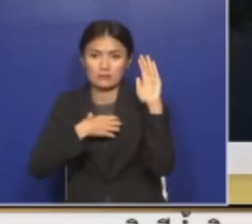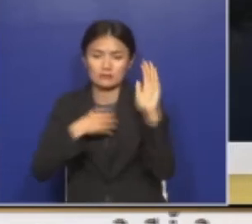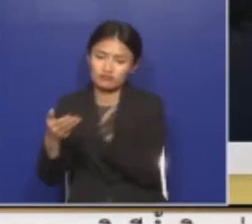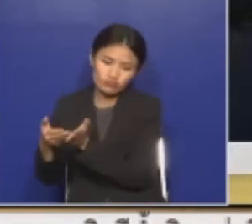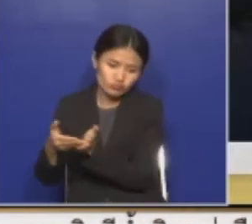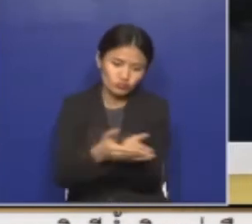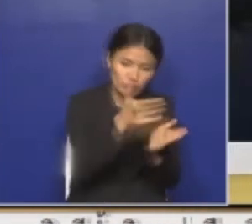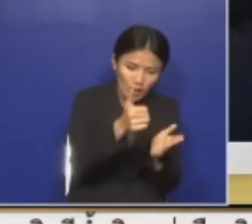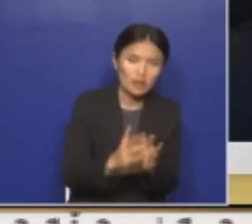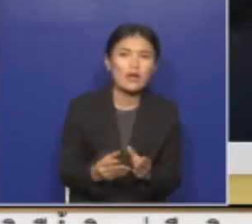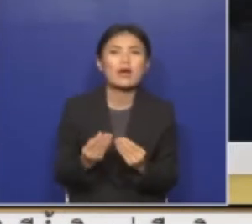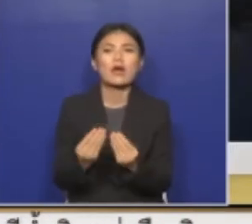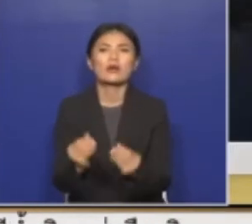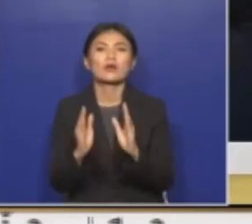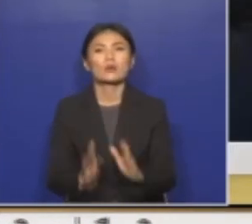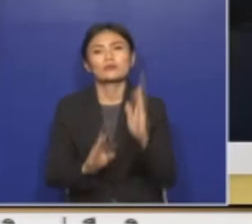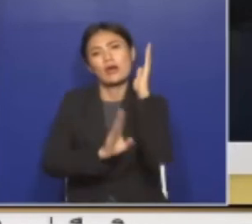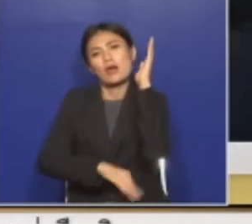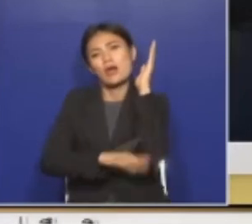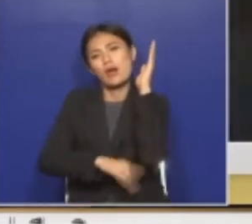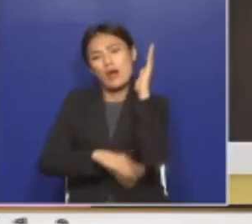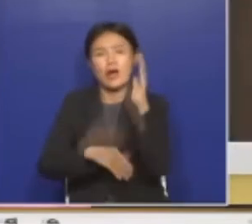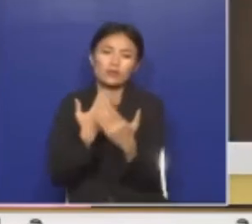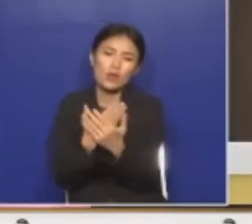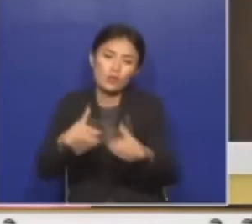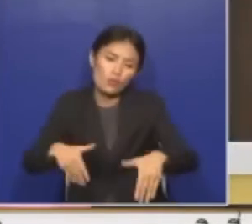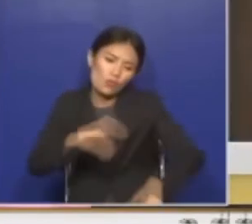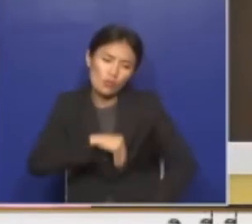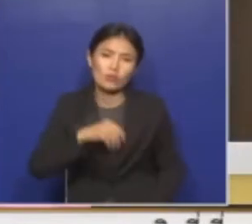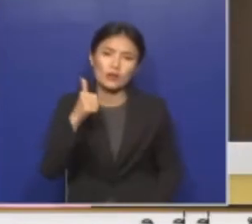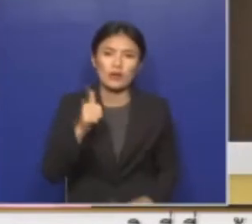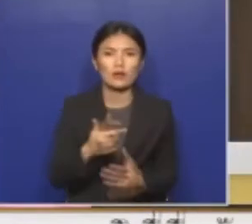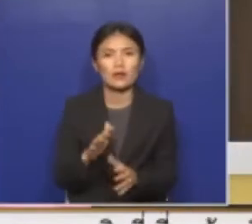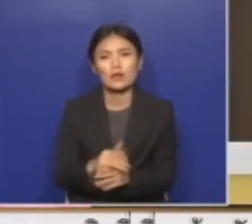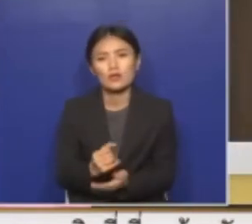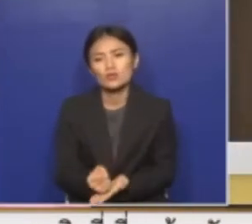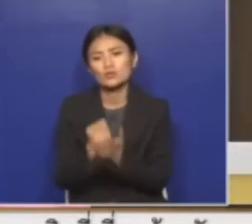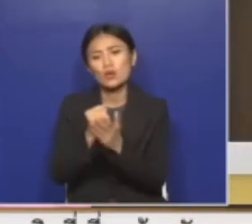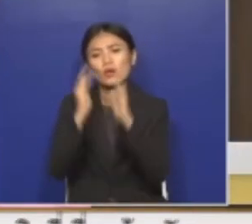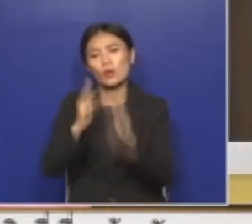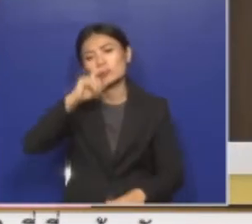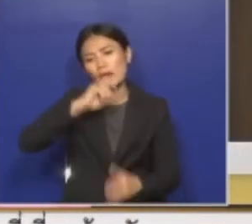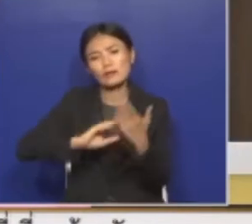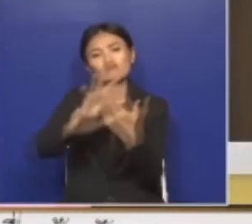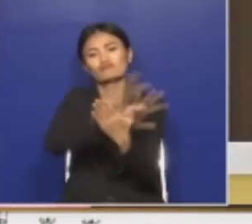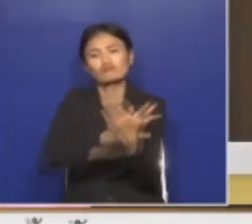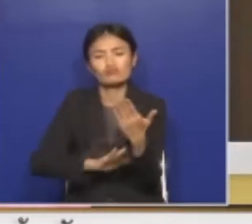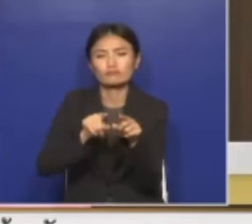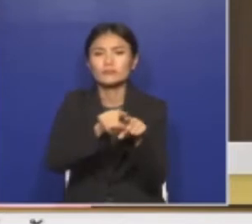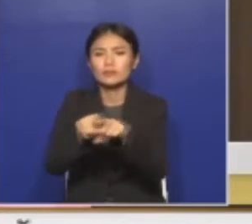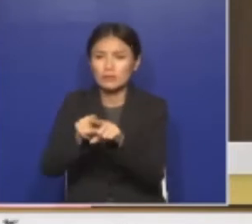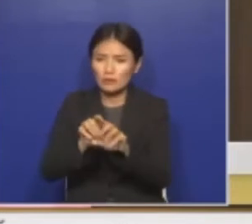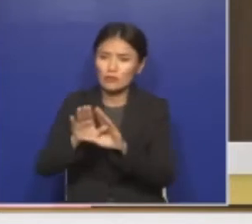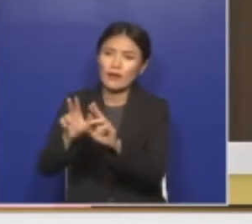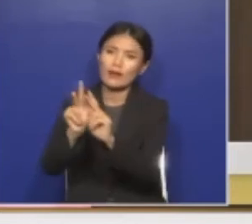มั่งคั่งนะครับผมคิดว่าตรงนี้ก็สามารถเลี้ยงคนไทยทั้งประเทศด้วยนะครับฝากกรรมาธิการใส่